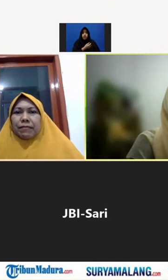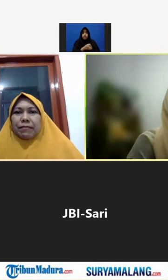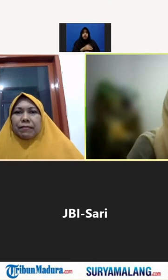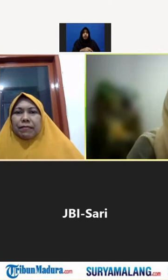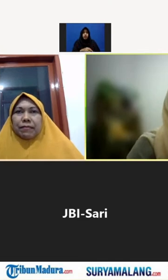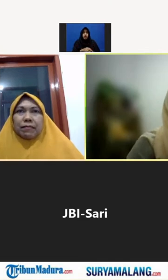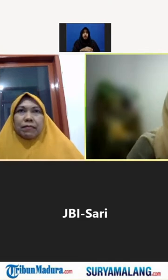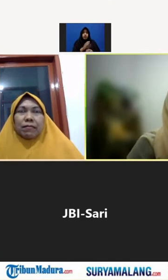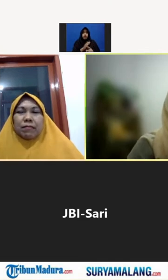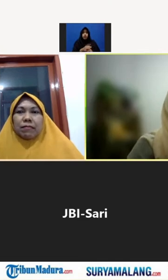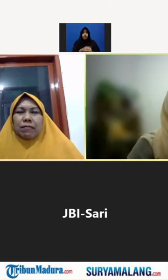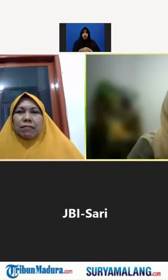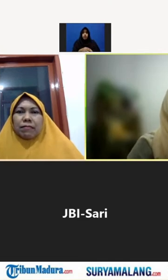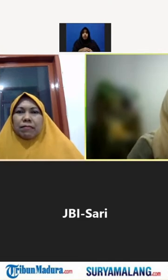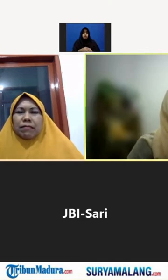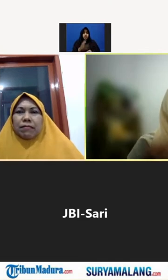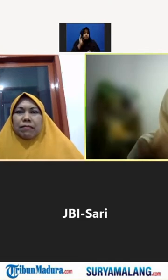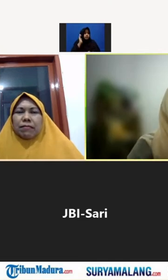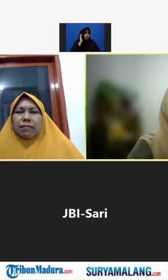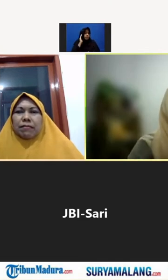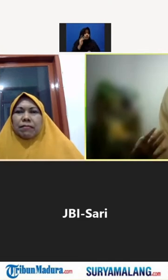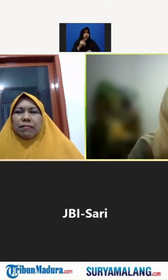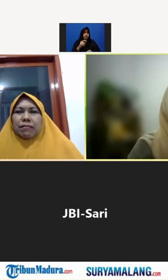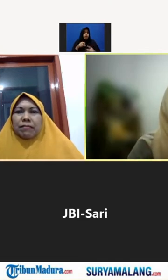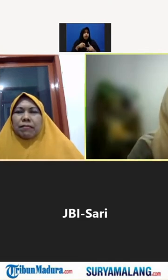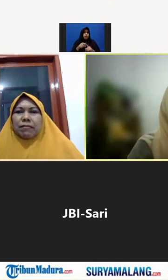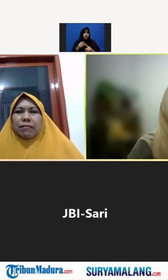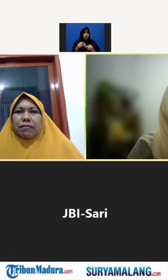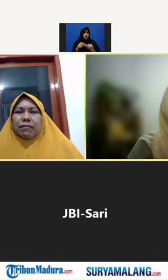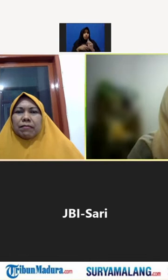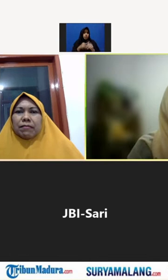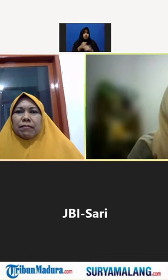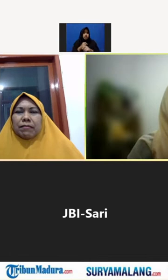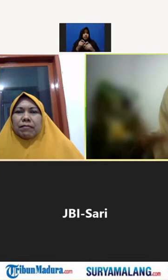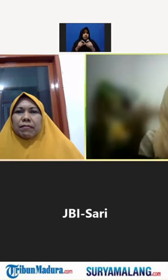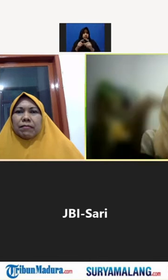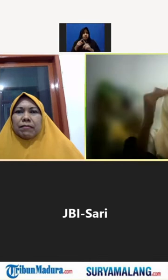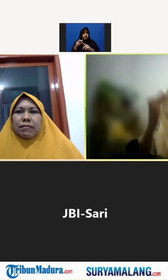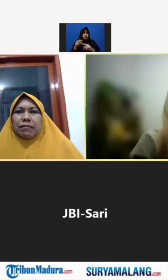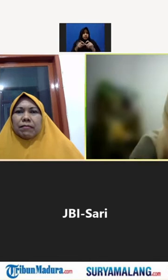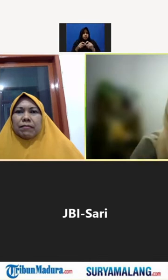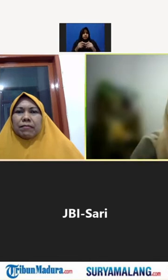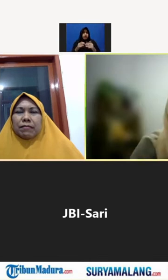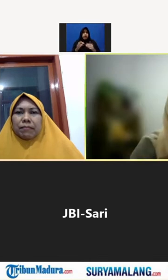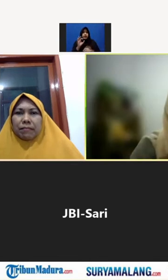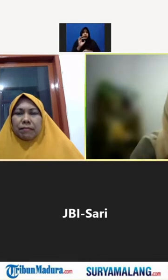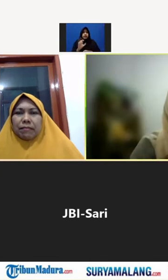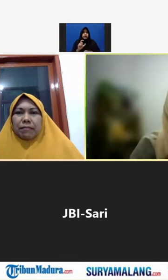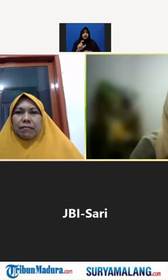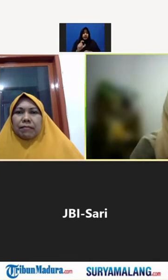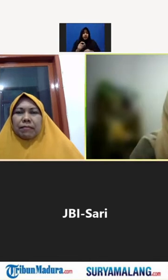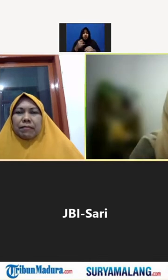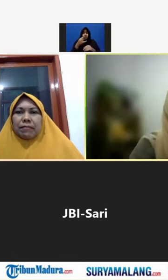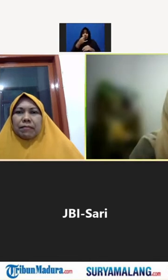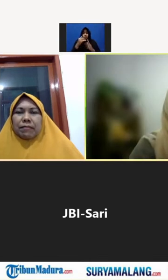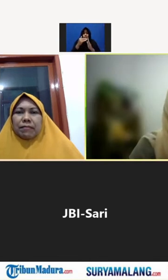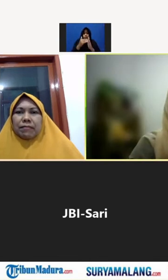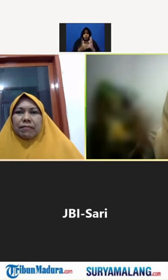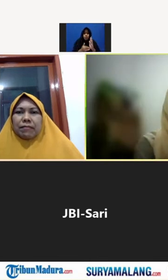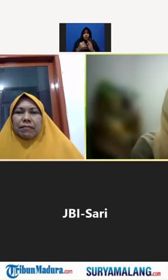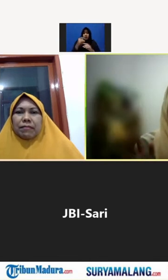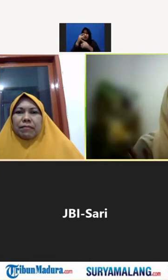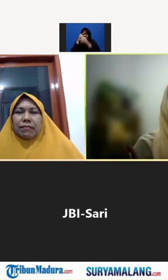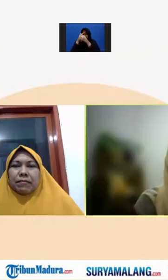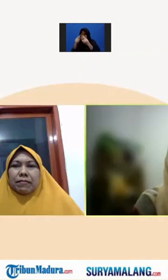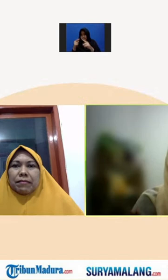Coping stress itu cara untuk mengurangi stres. Stres dalam hidup itu pasti ada, nggak